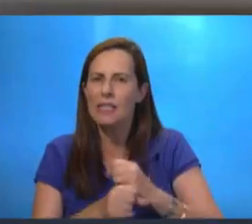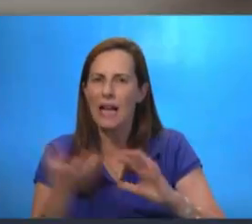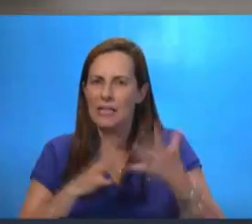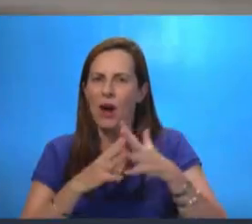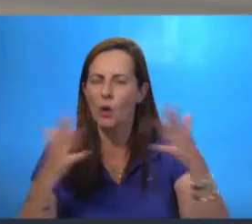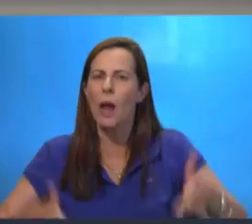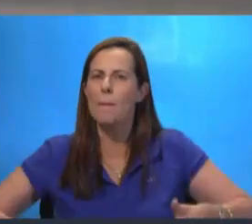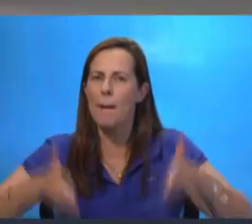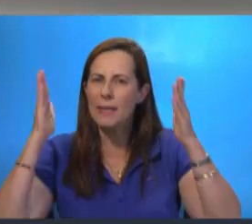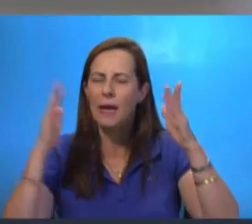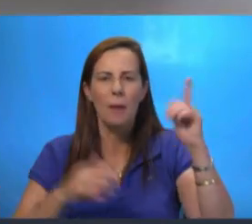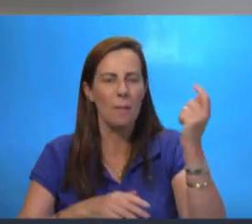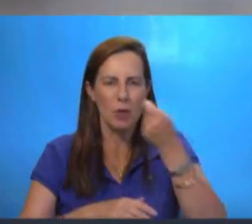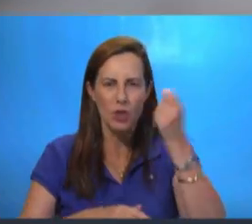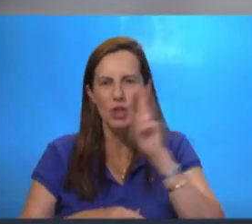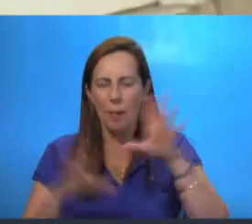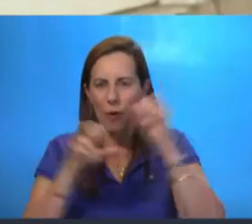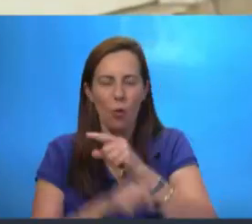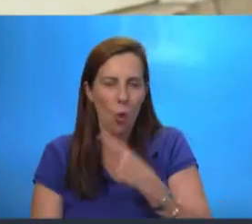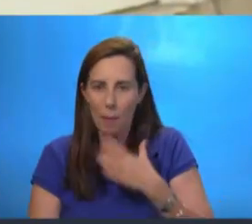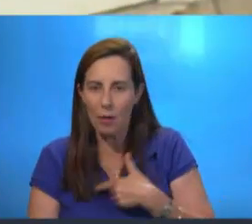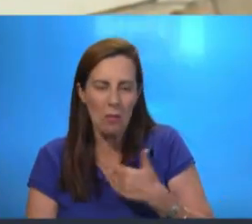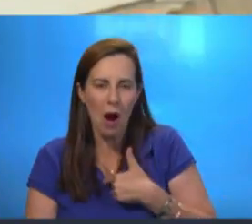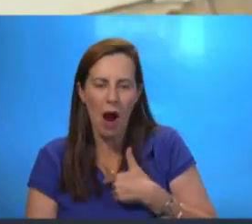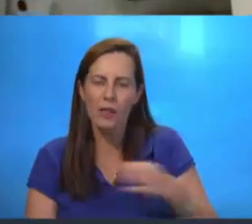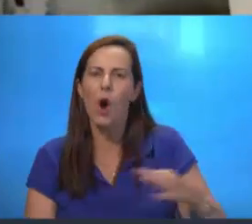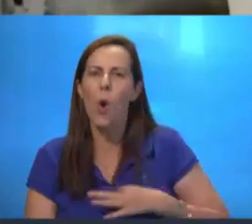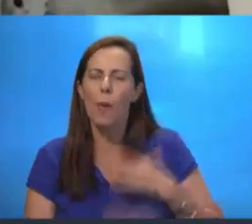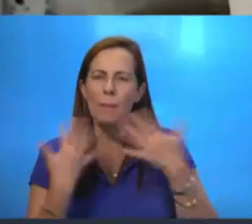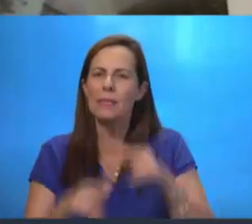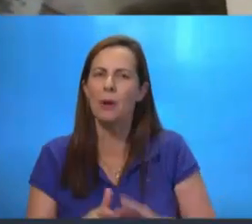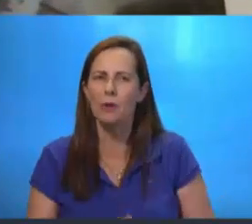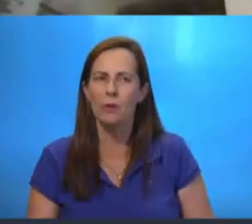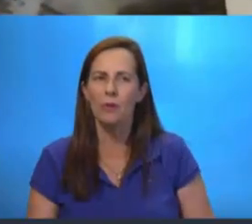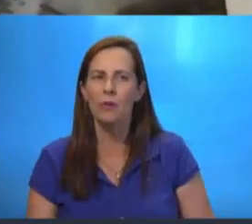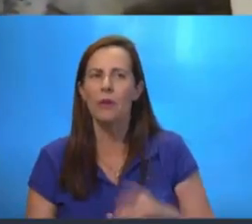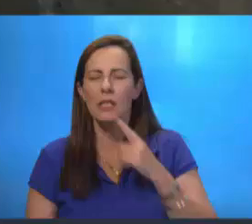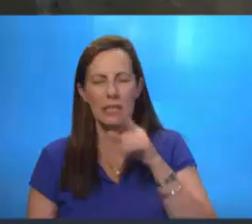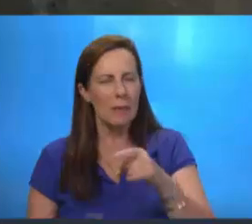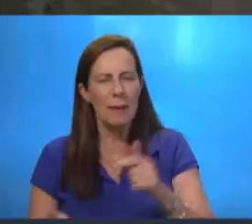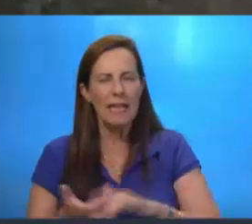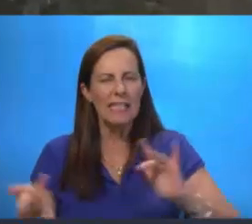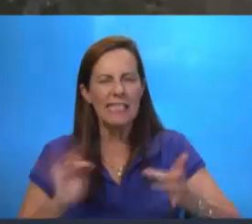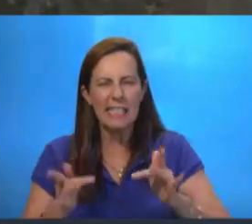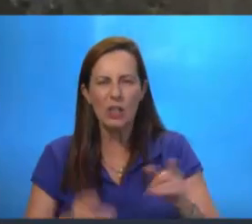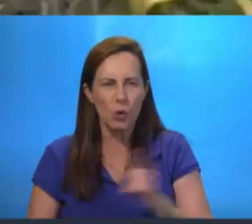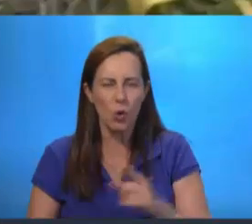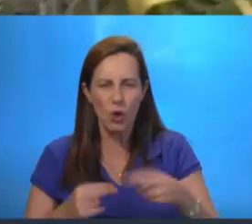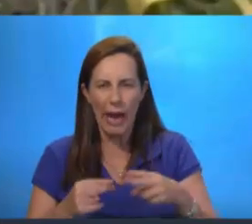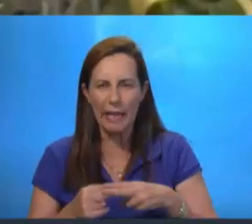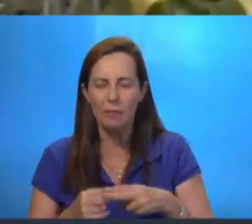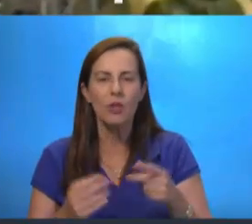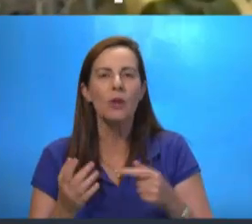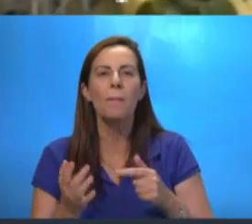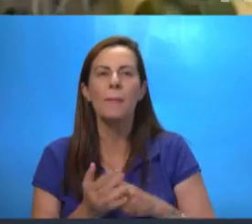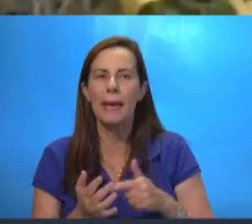בבניין בליל שבת. הוא מצידו טוען, אני הקורבן בפרשה הזאת. מדובר באיזשהו סכסוך שנובע